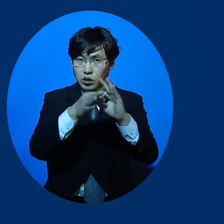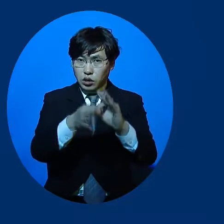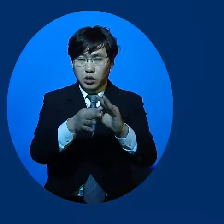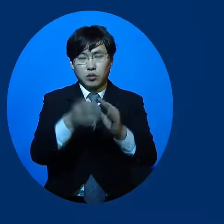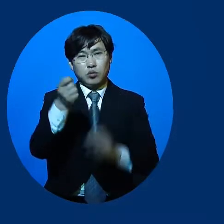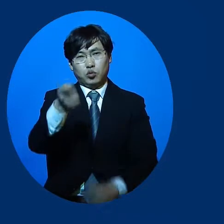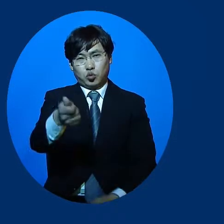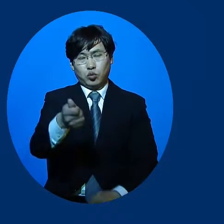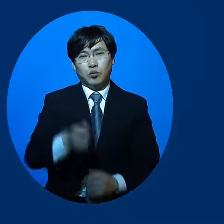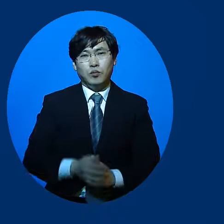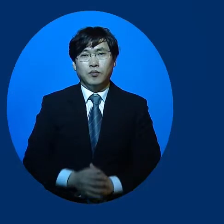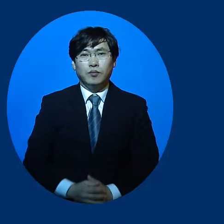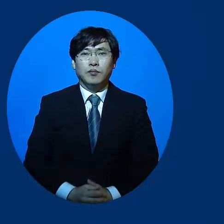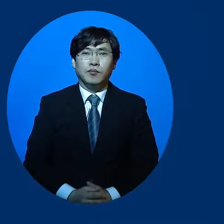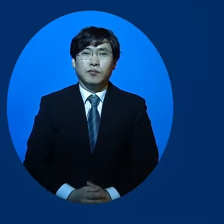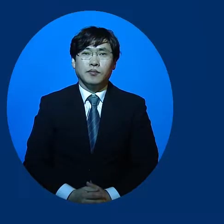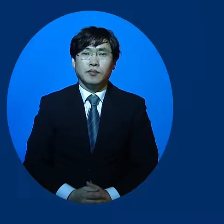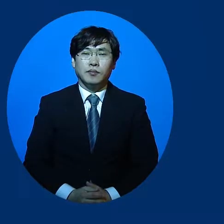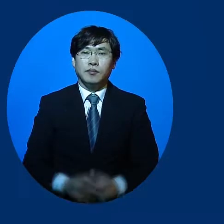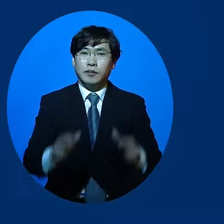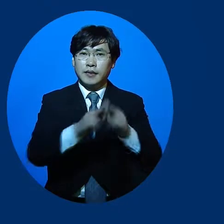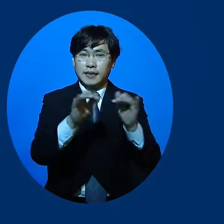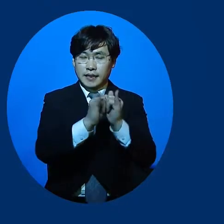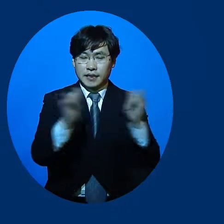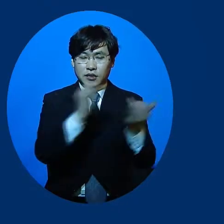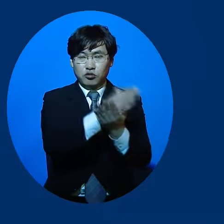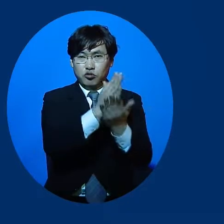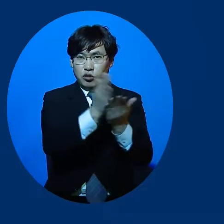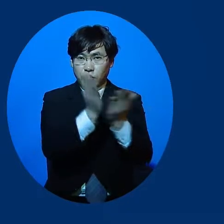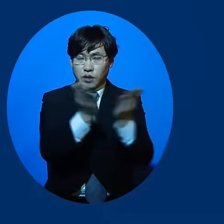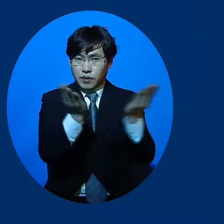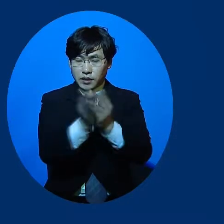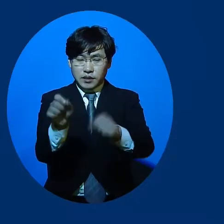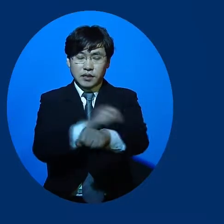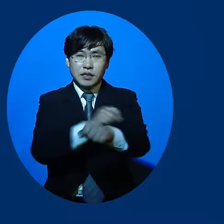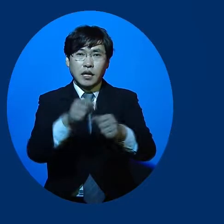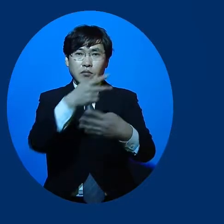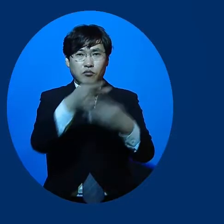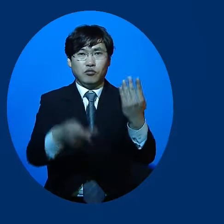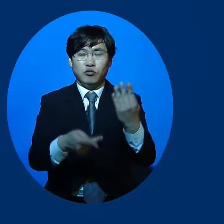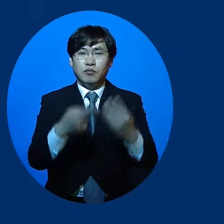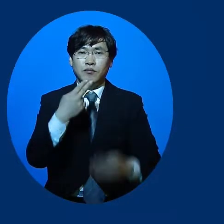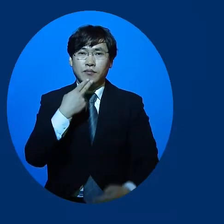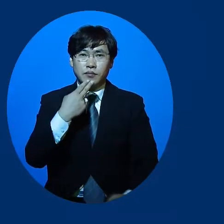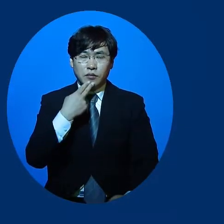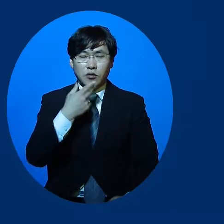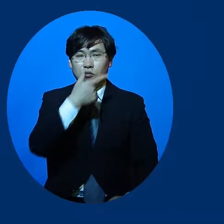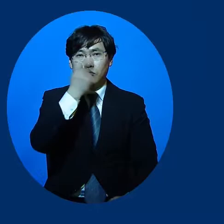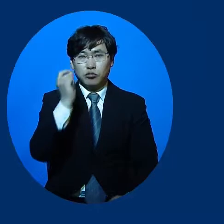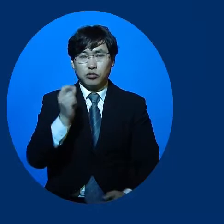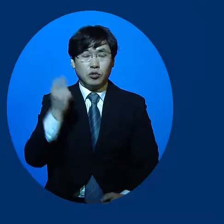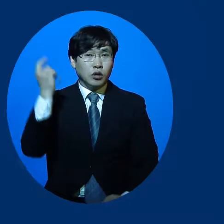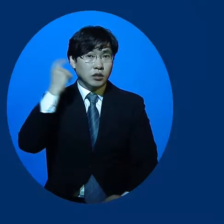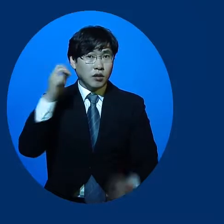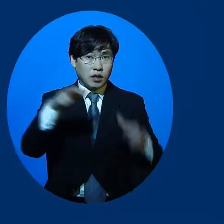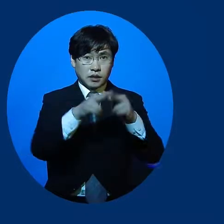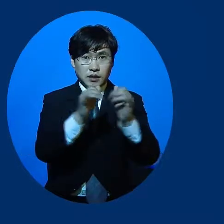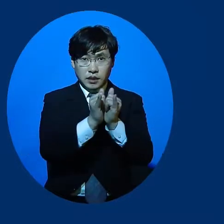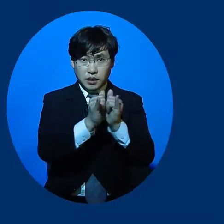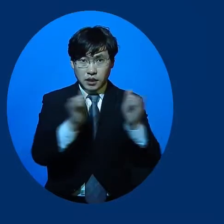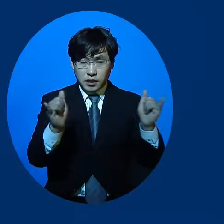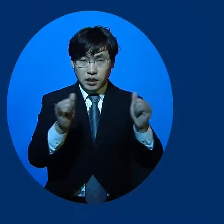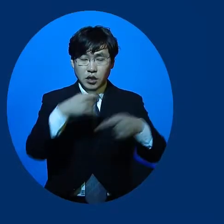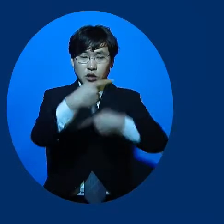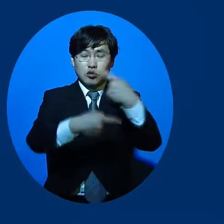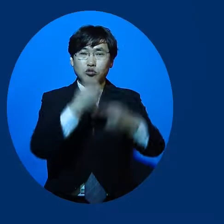부족한 실정입니다. 장애 유형별 특화 프로그램도 미흡합니다. 청각 장애인의 경우에